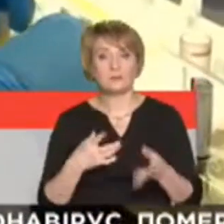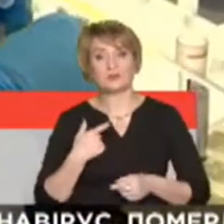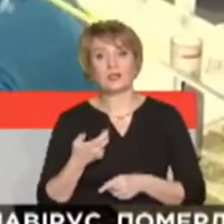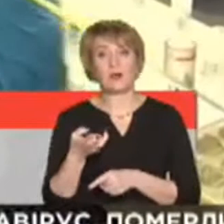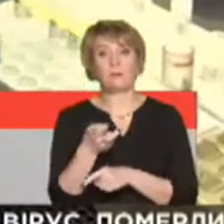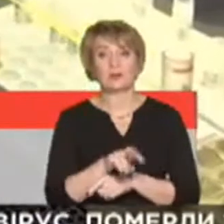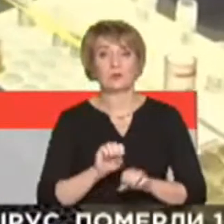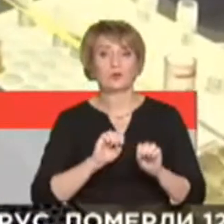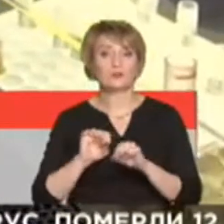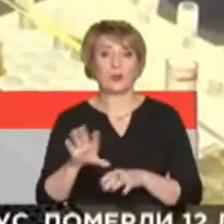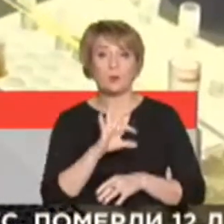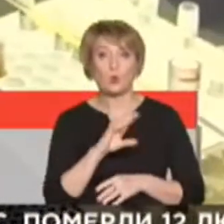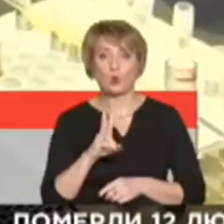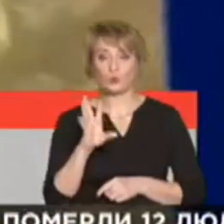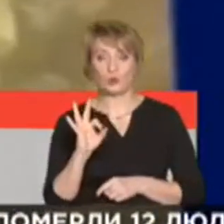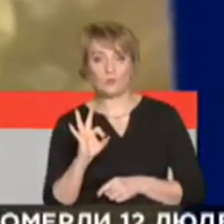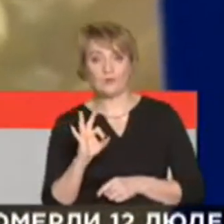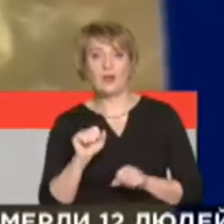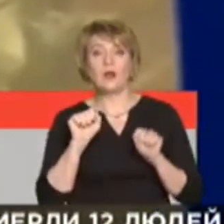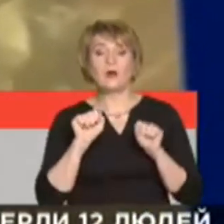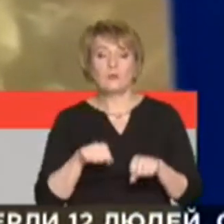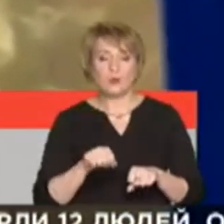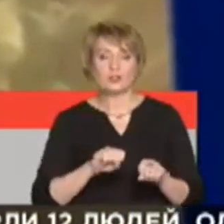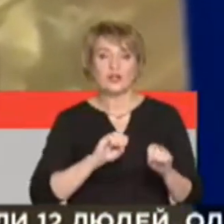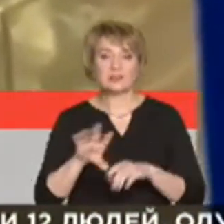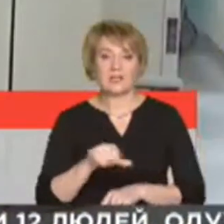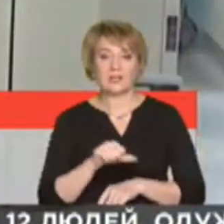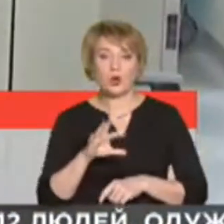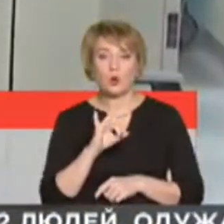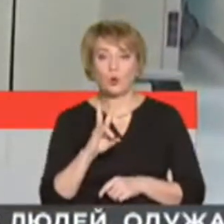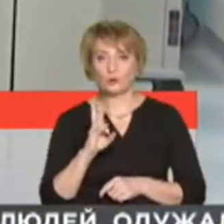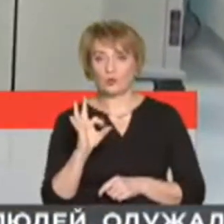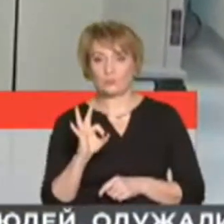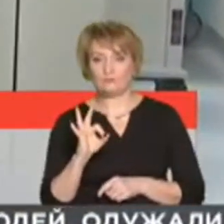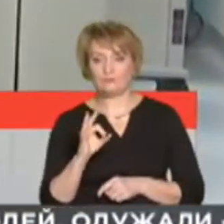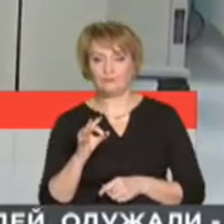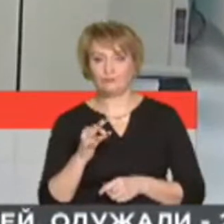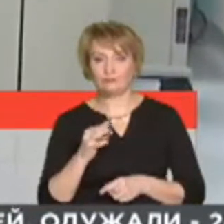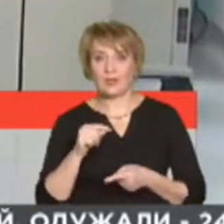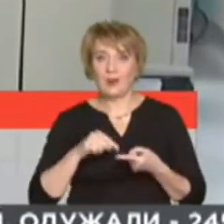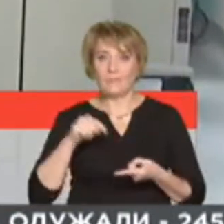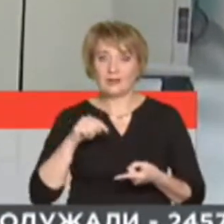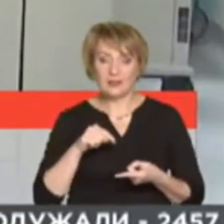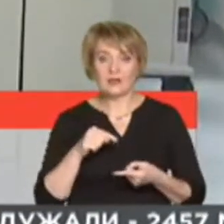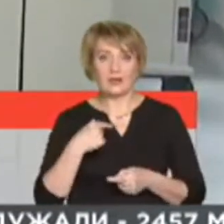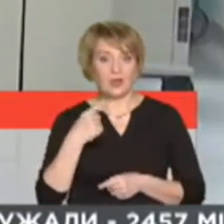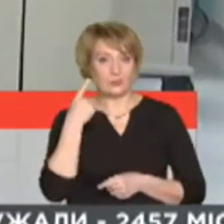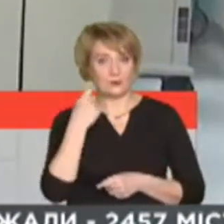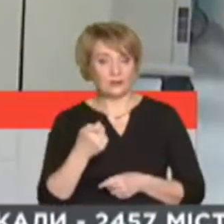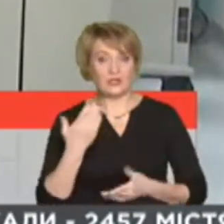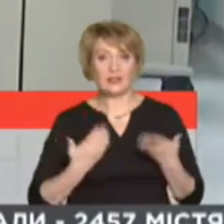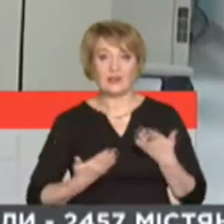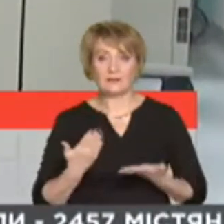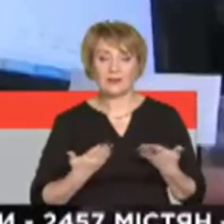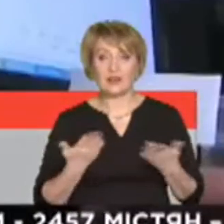прийду, здам онкопанель». Можна здати онкопанель, але я хотіла б наголосити, що є гени,